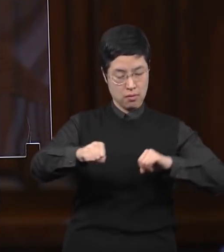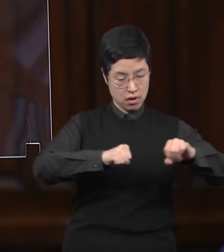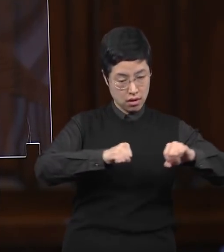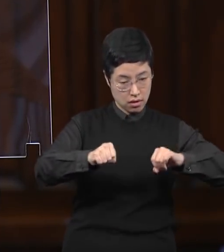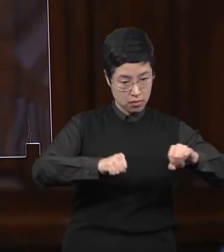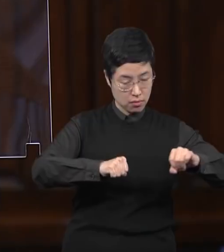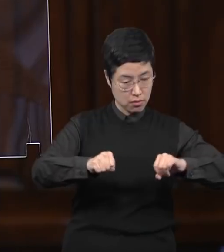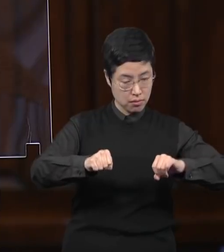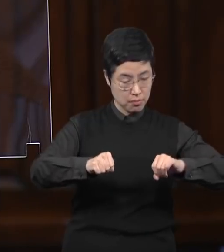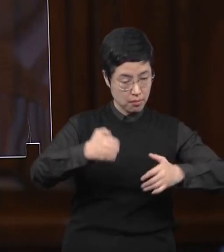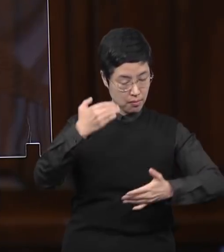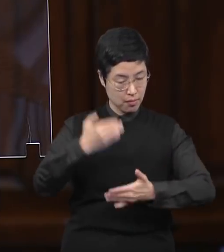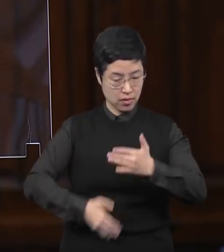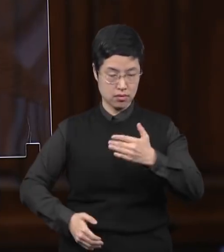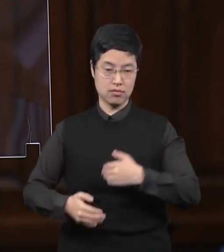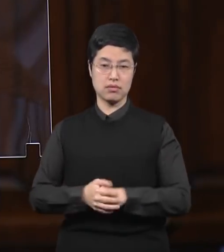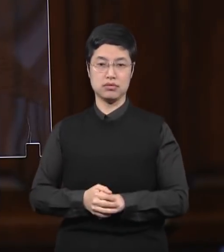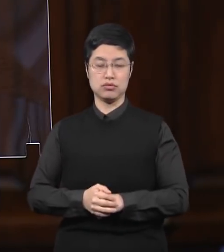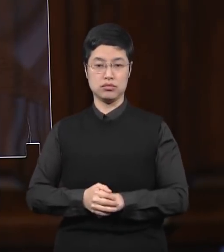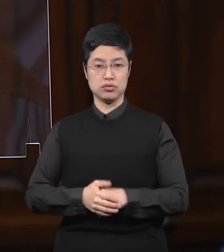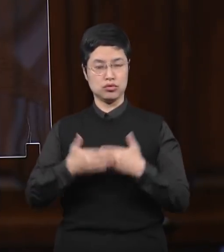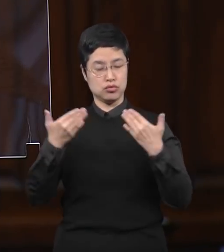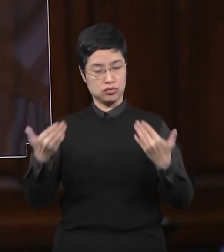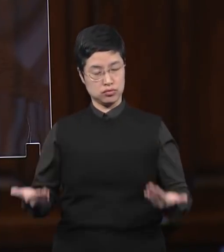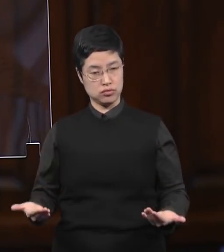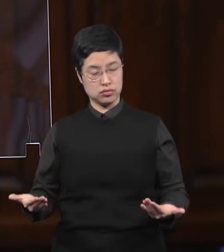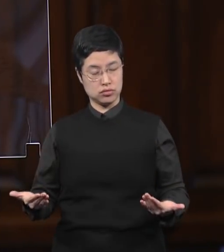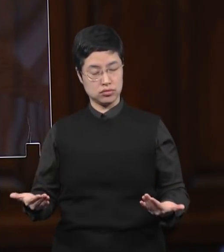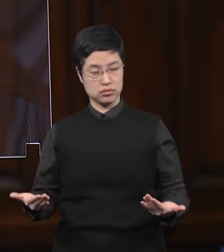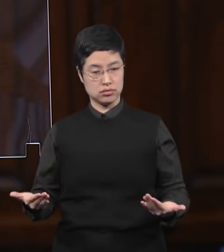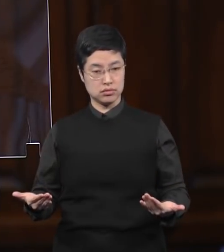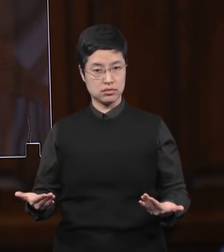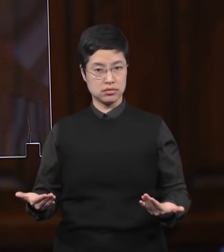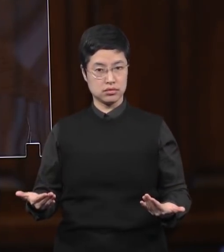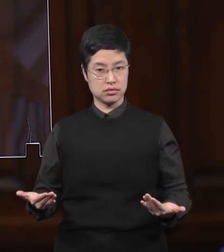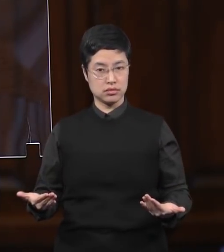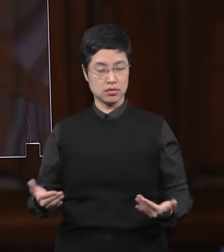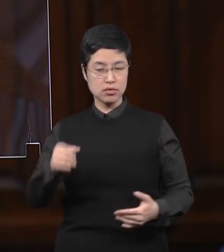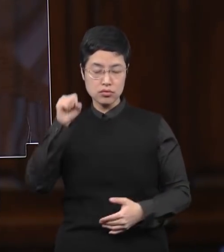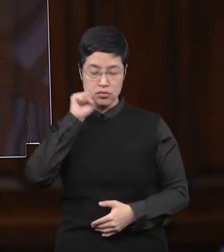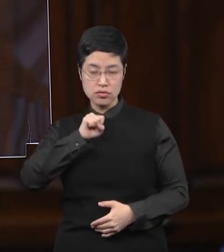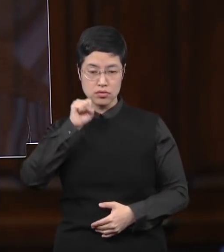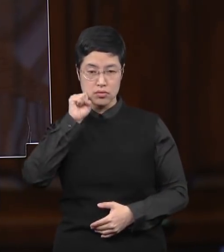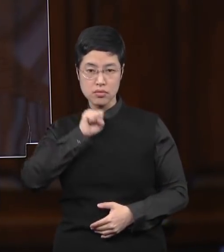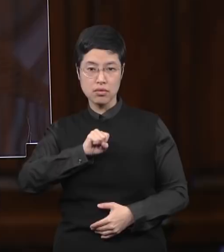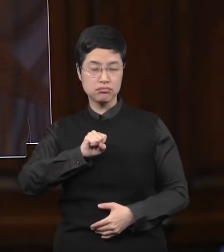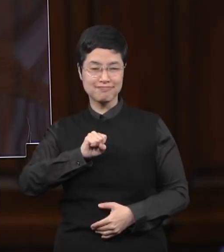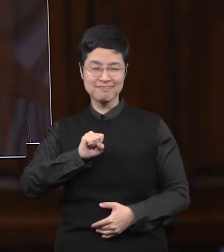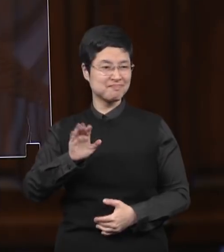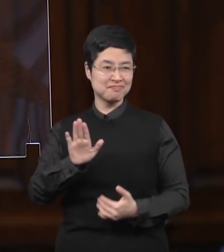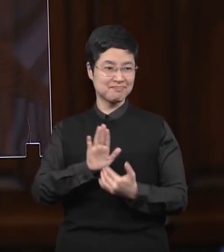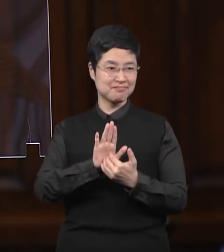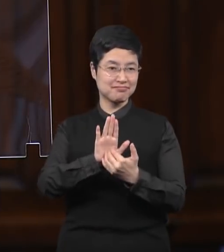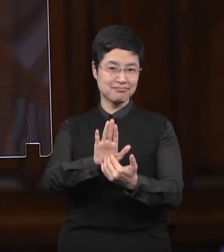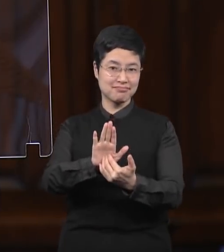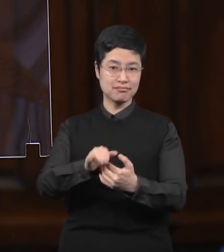제외하고는 충분한 휴식과 취미 생활조차